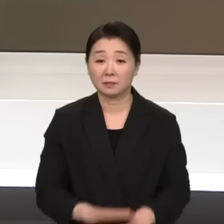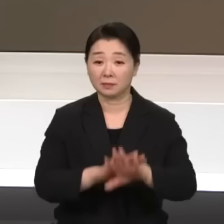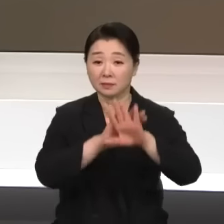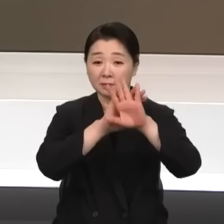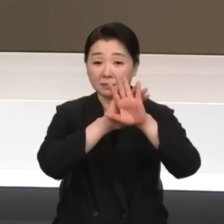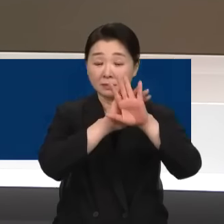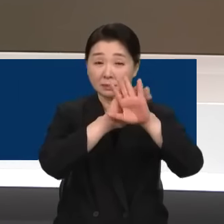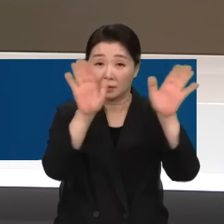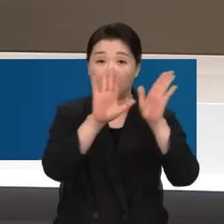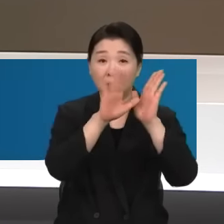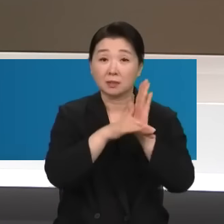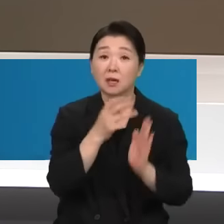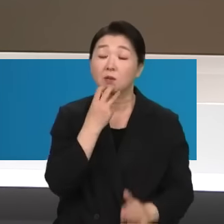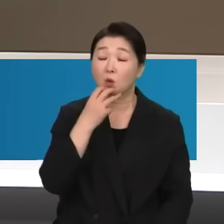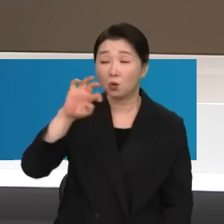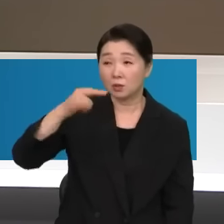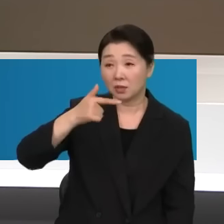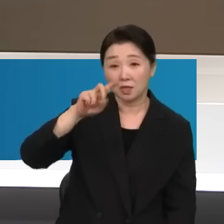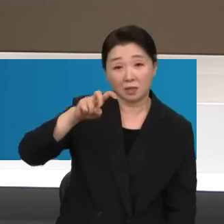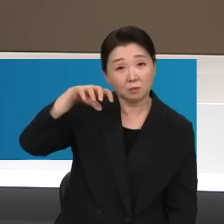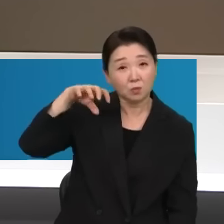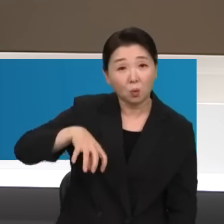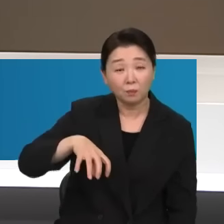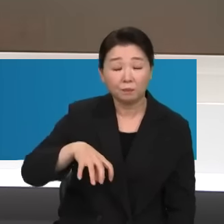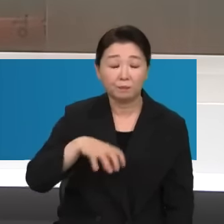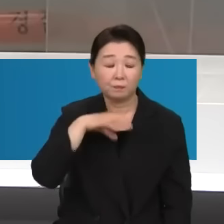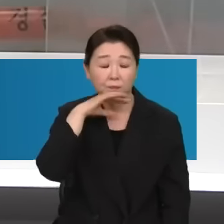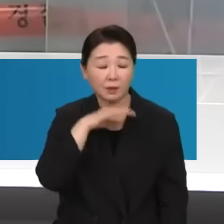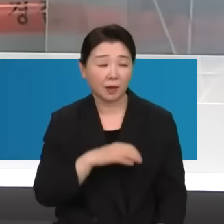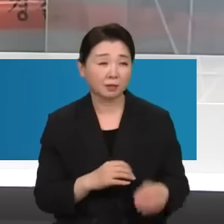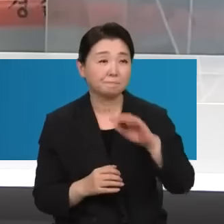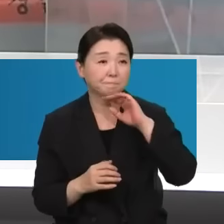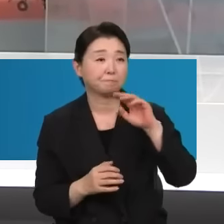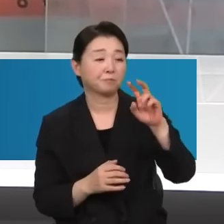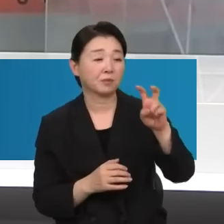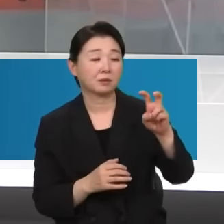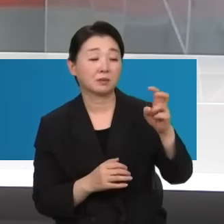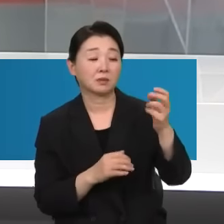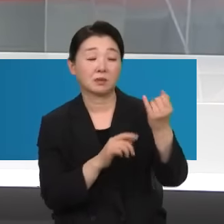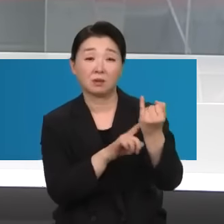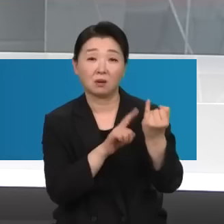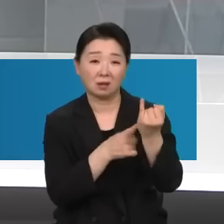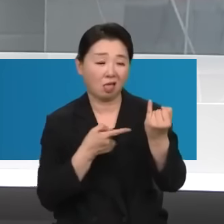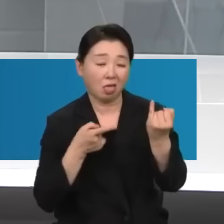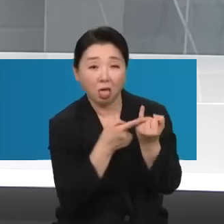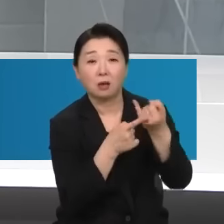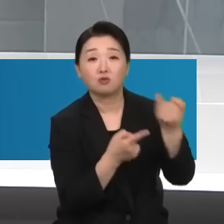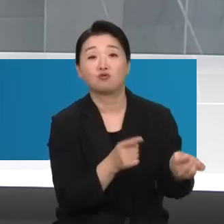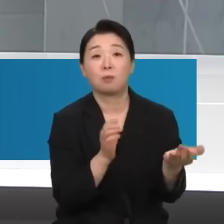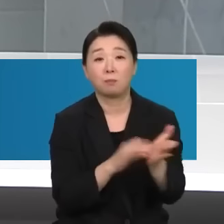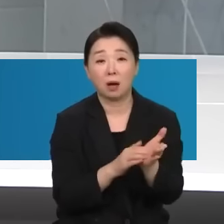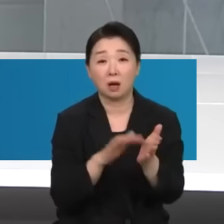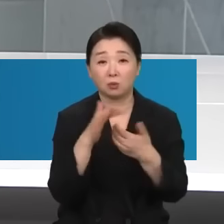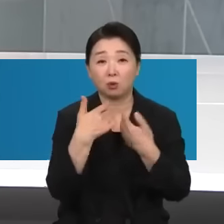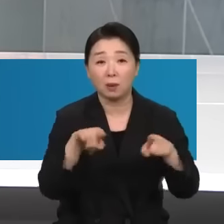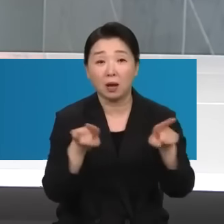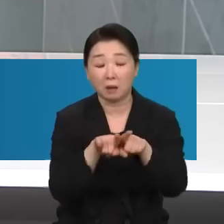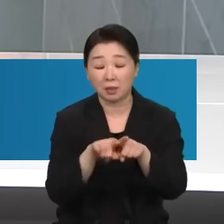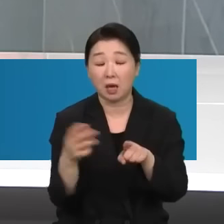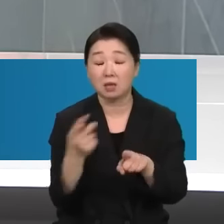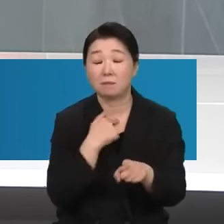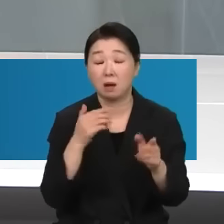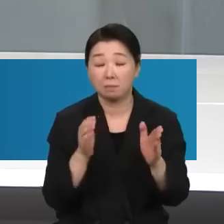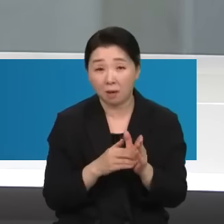대낮에 서울 신림동에서 20대 여성이 흉기에 찔려 숨지는 사건이 일어났습니다. 같이 노래방에서 일하던 30대 중국인